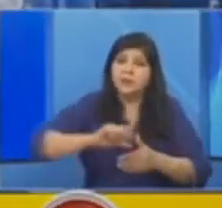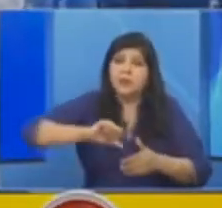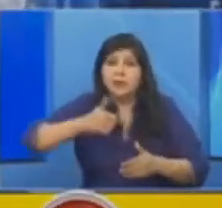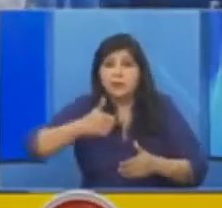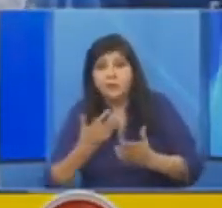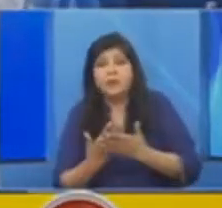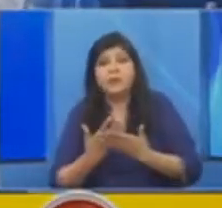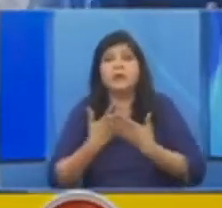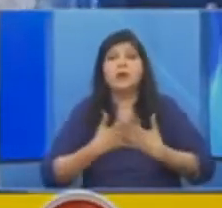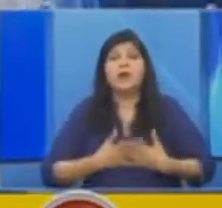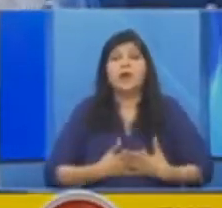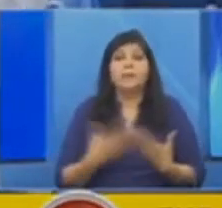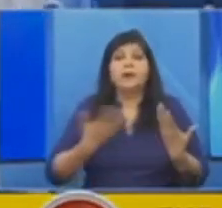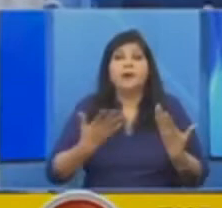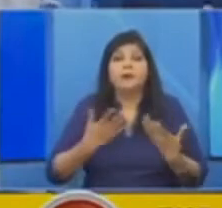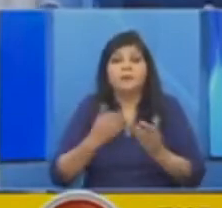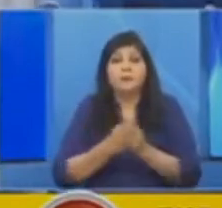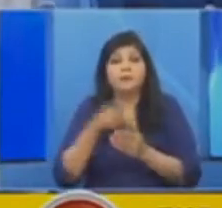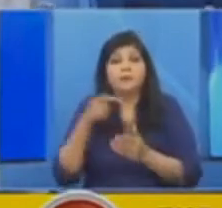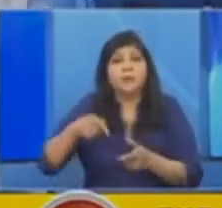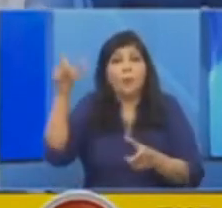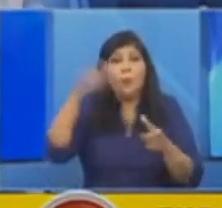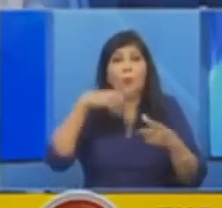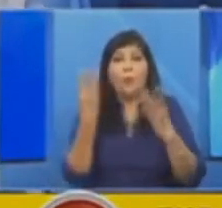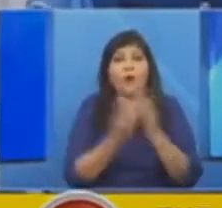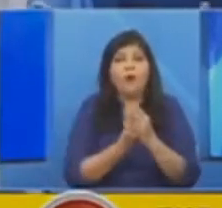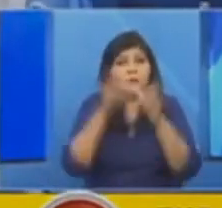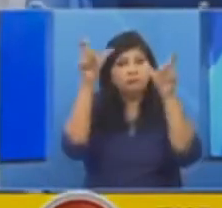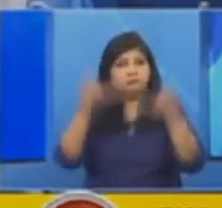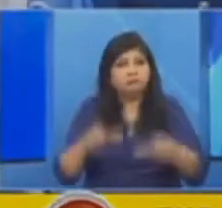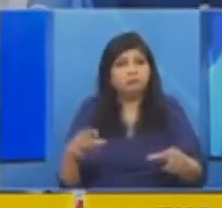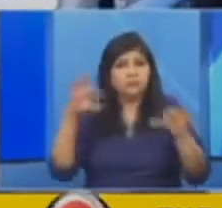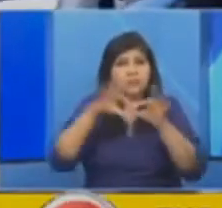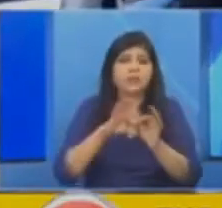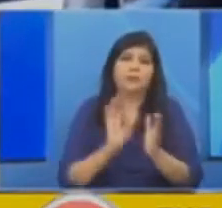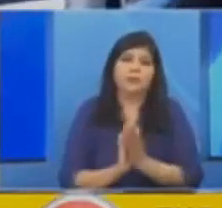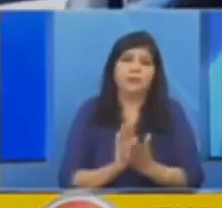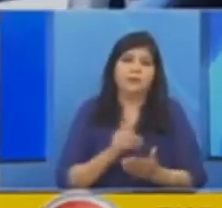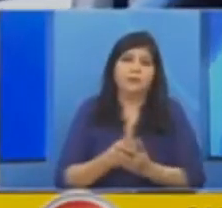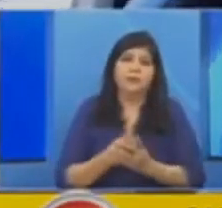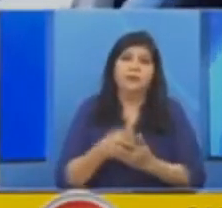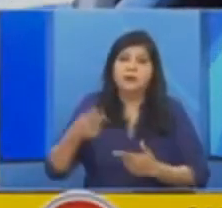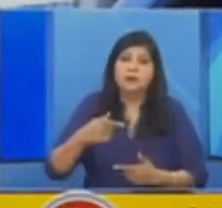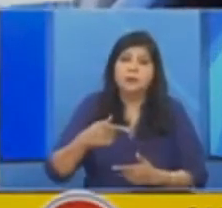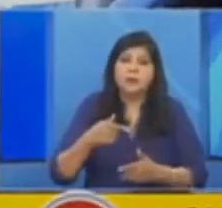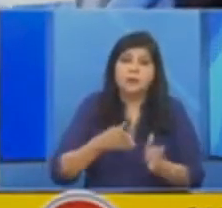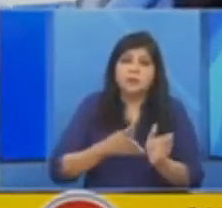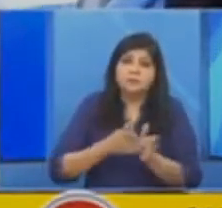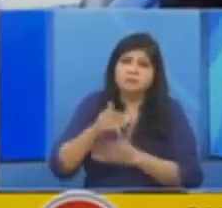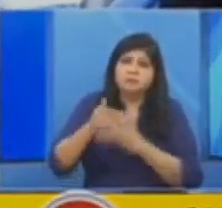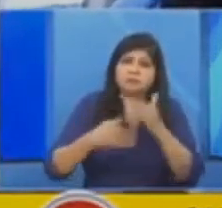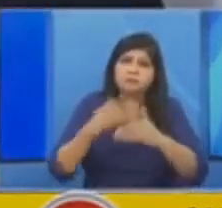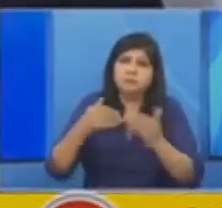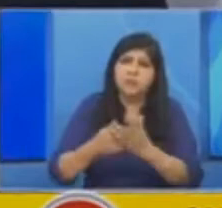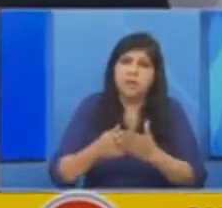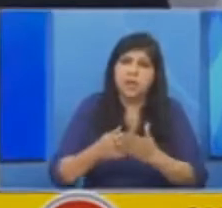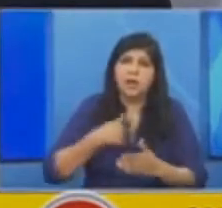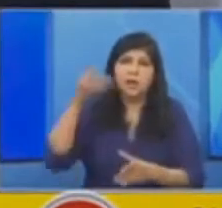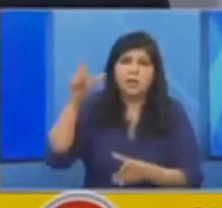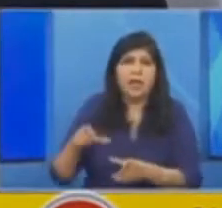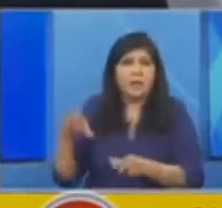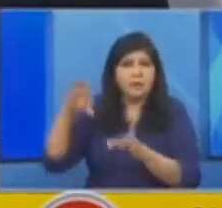सुखत तभी होगी जब हर एक देशवासी इसमें शामिल हो इस यात्रा का यात्री हो